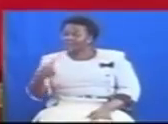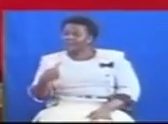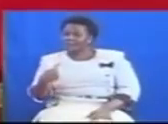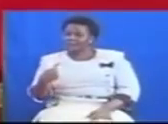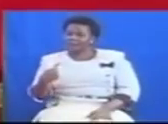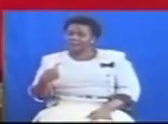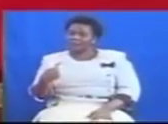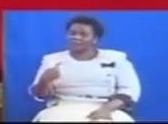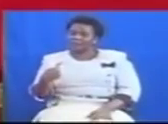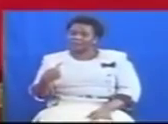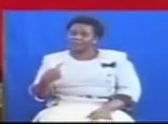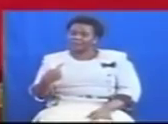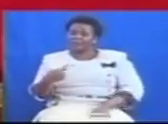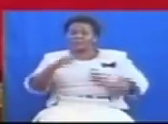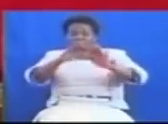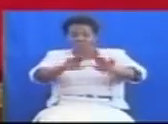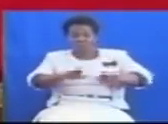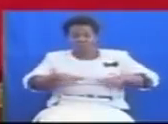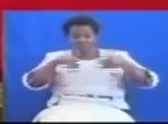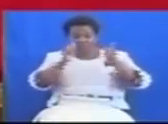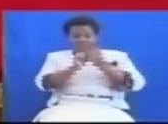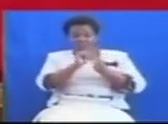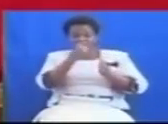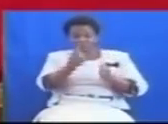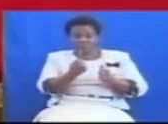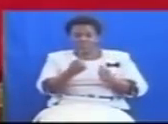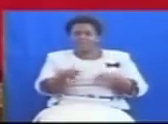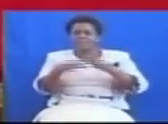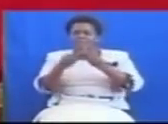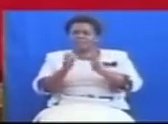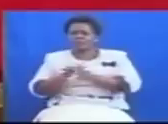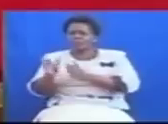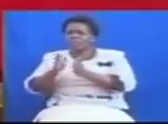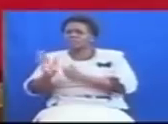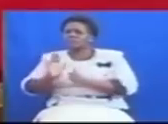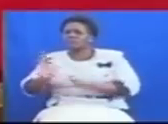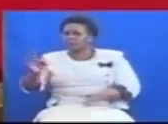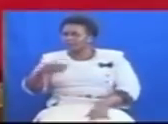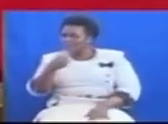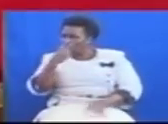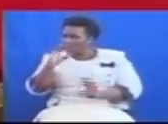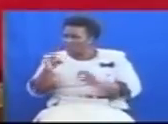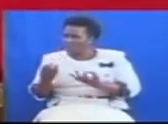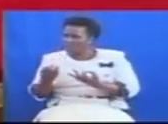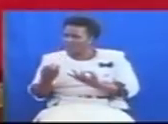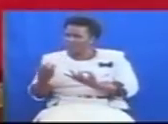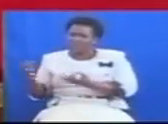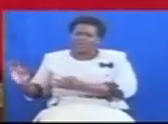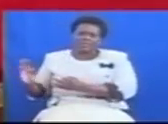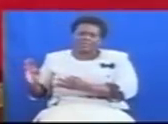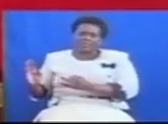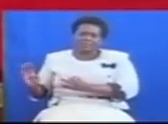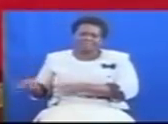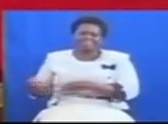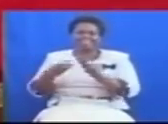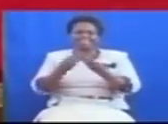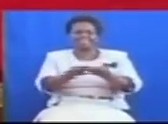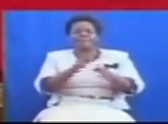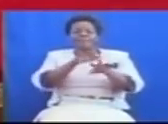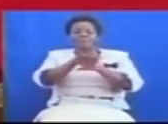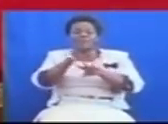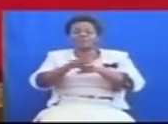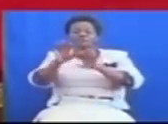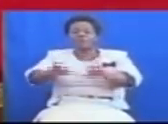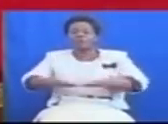naomba kunukuu: Bunge la 11 litakuwa linaweka utaratibu wake wa namna bora ya kufikisha maelezo kwa waheshimiwa wa bunge kwa nyakati